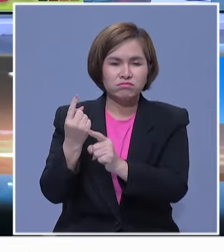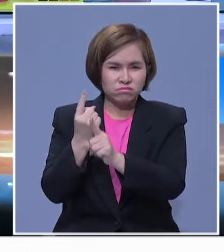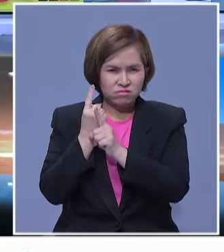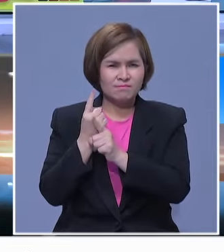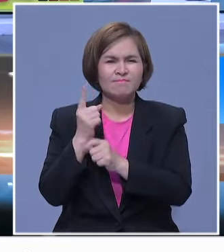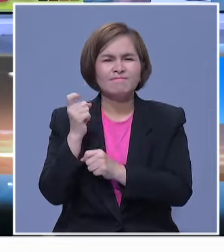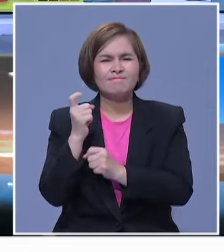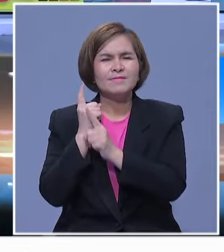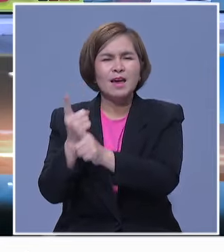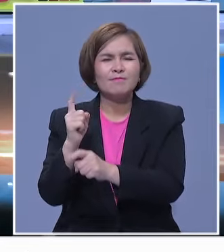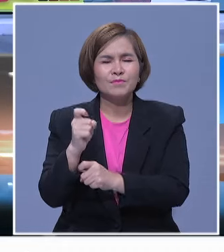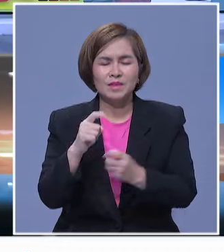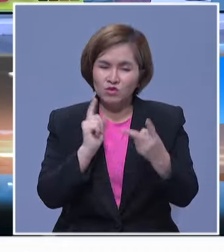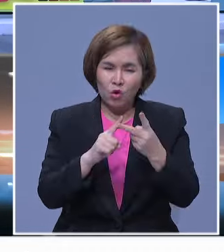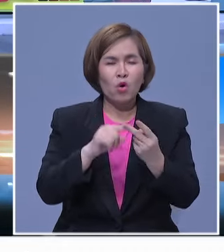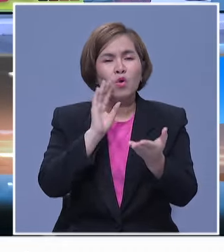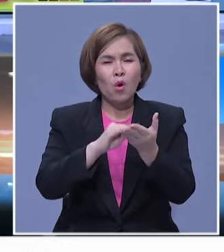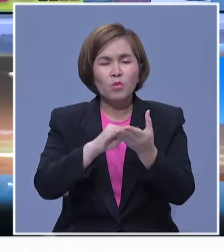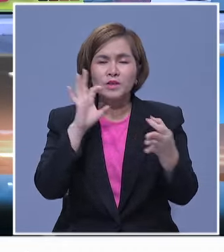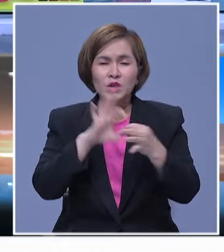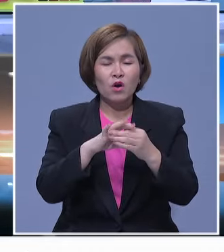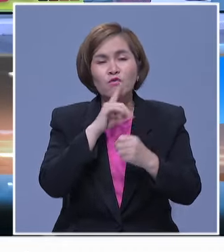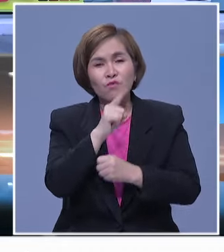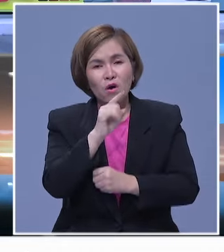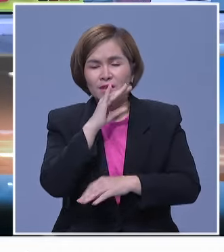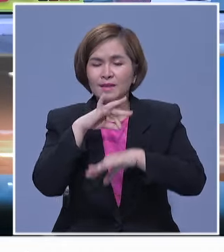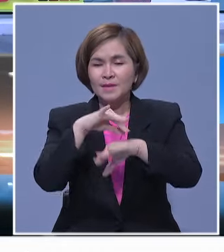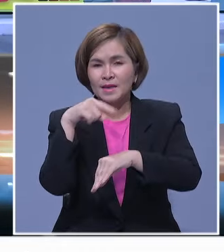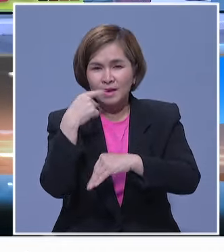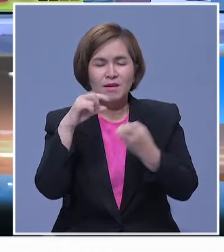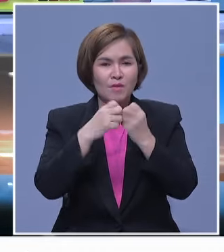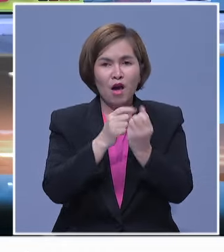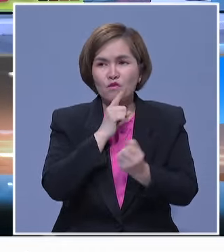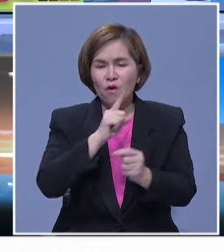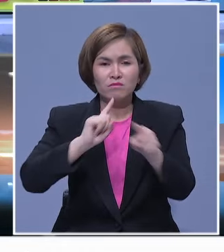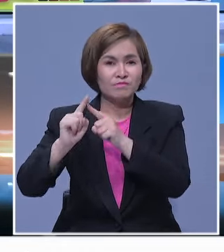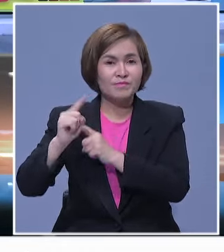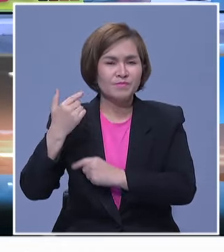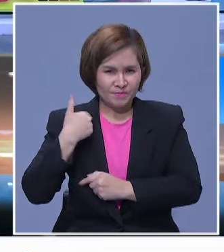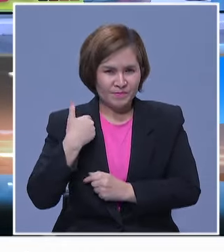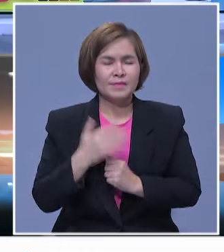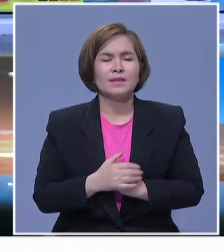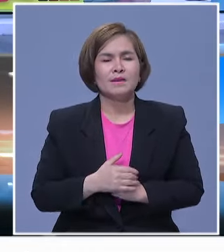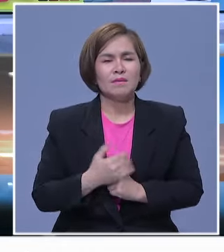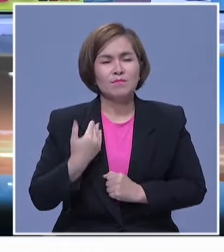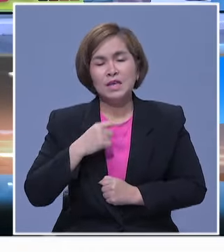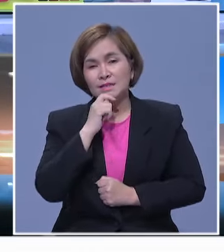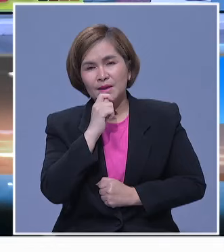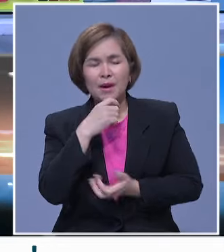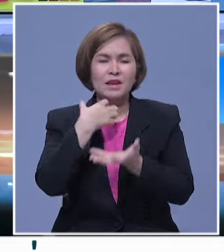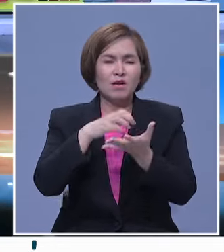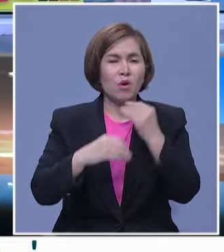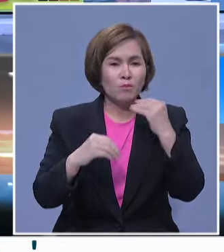าลคือโอกาสที่ถูกร้องเรียนเพราะปัจจุบันไม่ว่าจะตั้งใครถูกร้องกันระนาวเหมือนกันคุณไพศาลอธิบายแบบนี้นะคะว่าการแต่ง